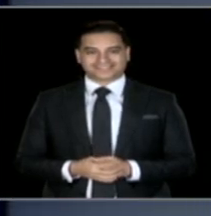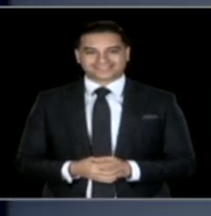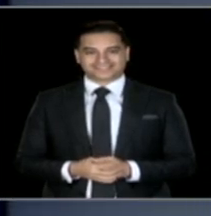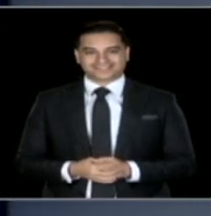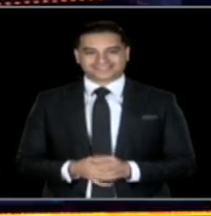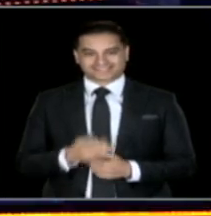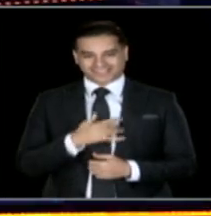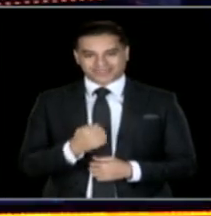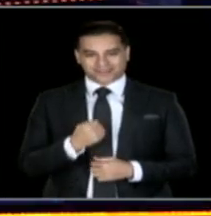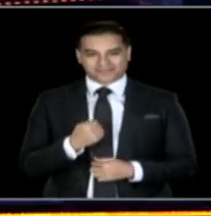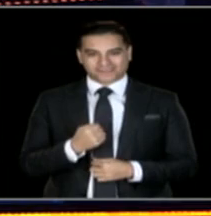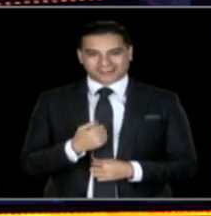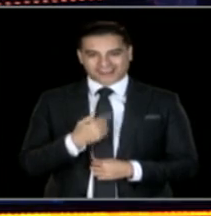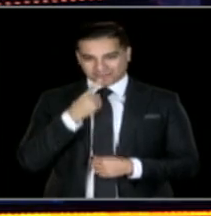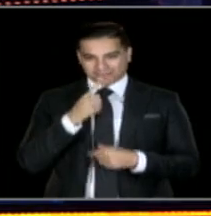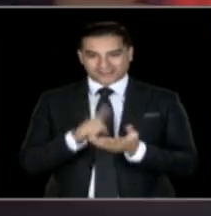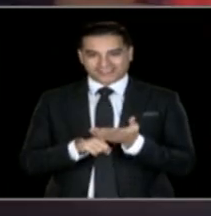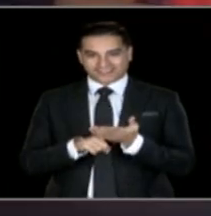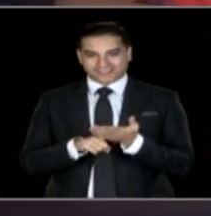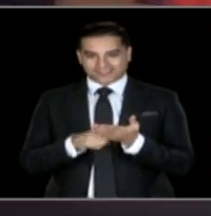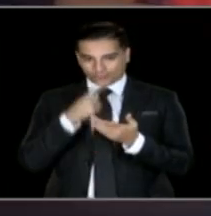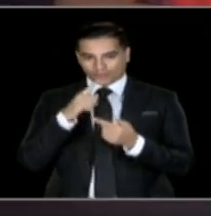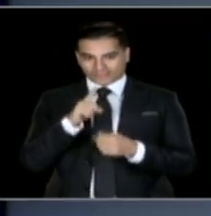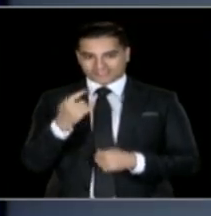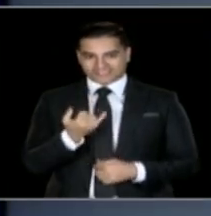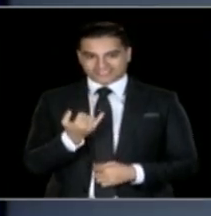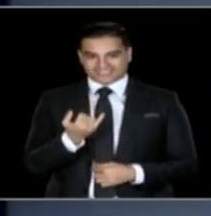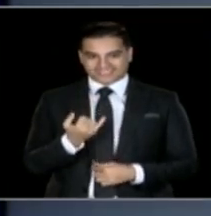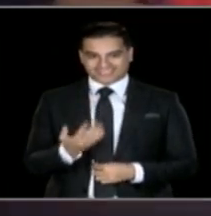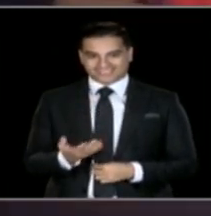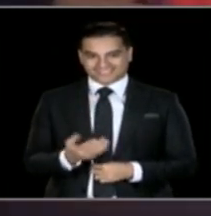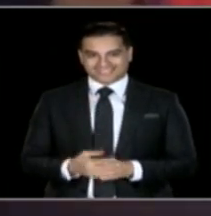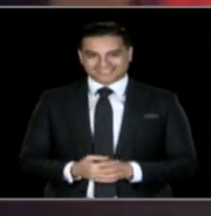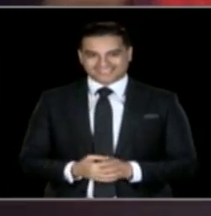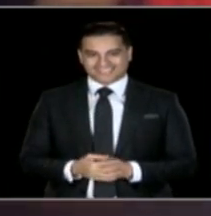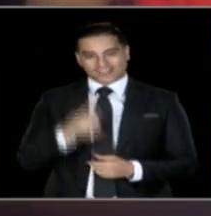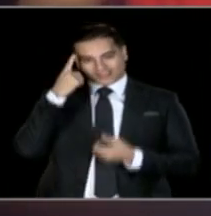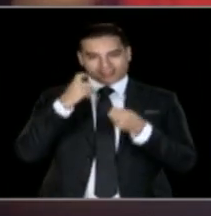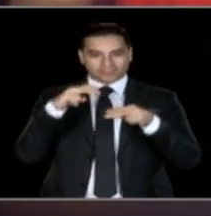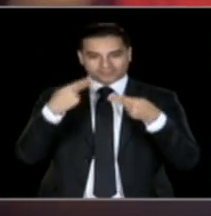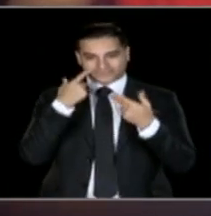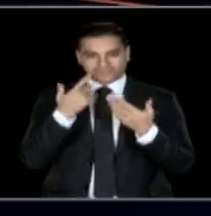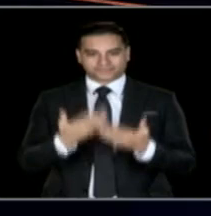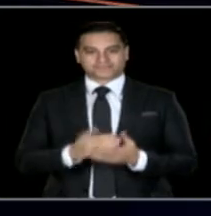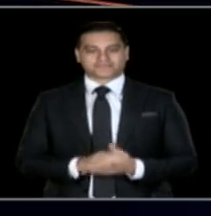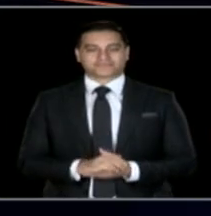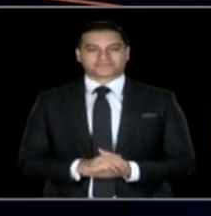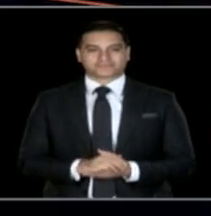نجمد قلبنا؟ أنا بجد بقول لك الأسئلة سهلة. تحت الضغط